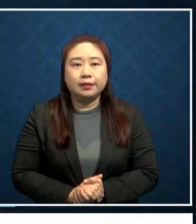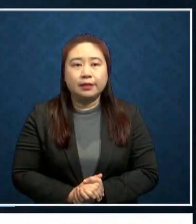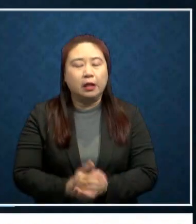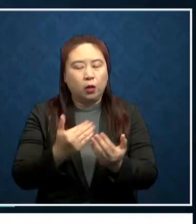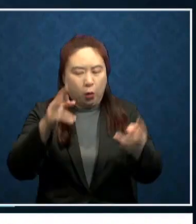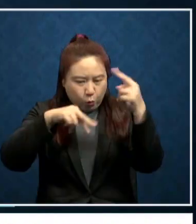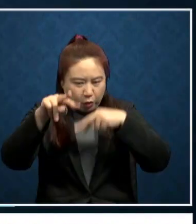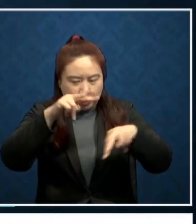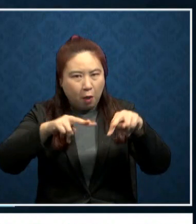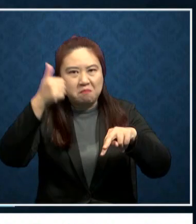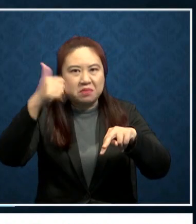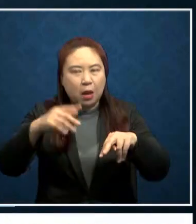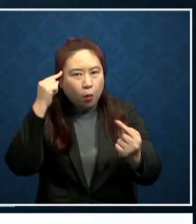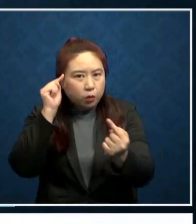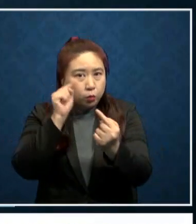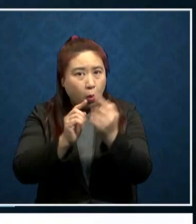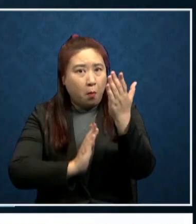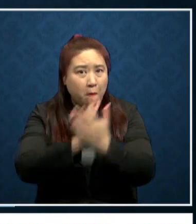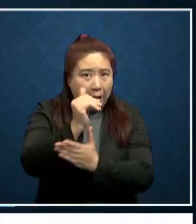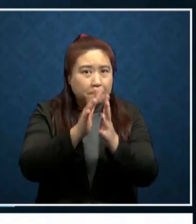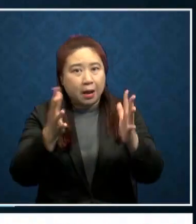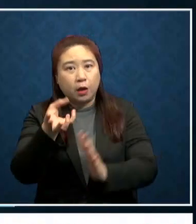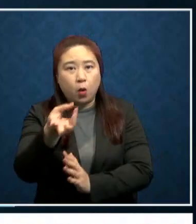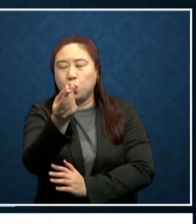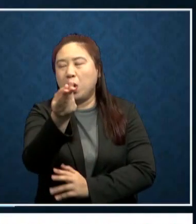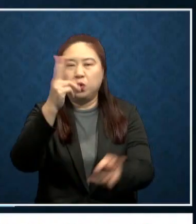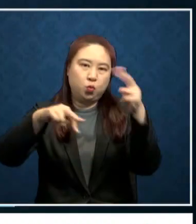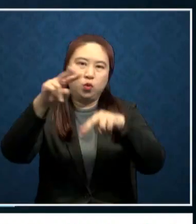ตรวจสอบได้ว่าบรรลุวัตถุประสงค์มากน้อยเพียงใด